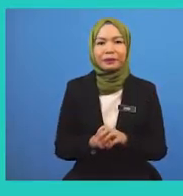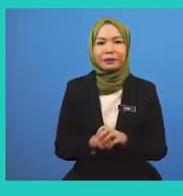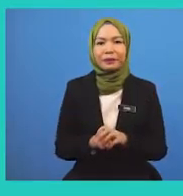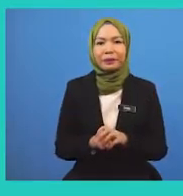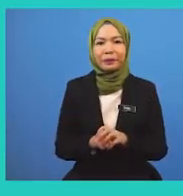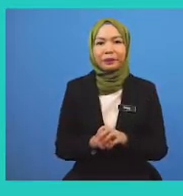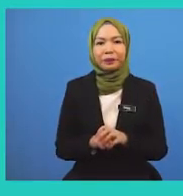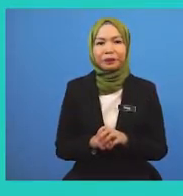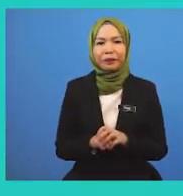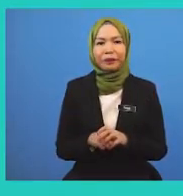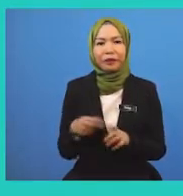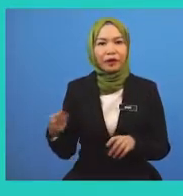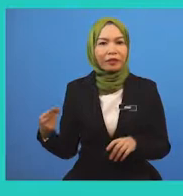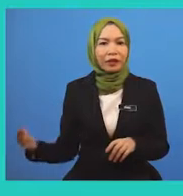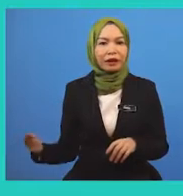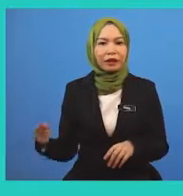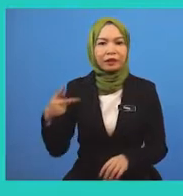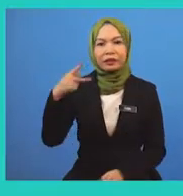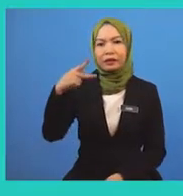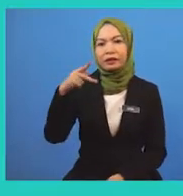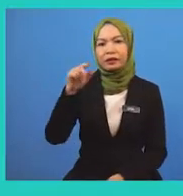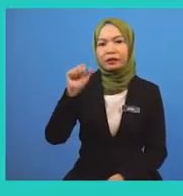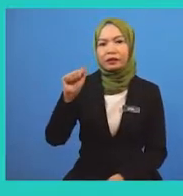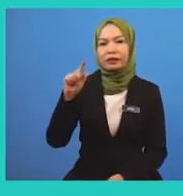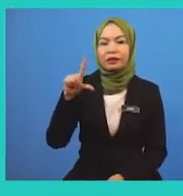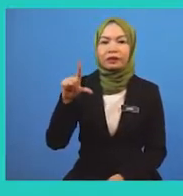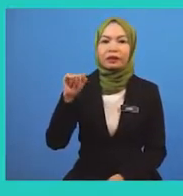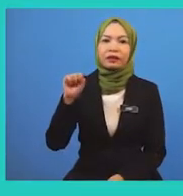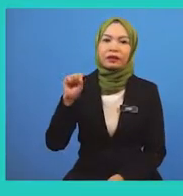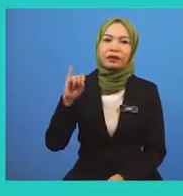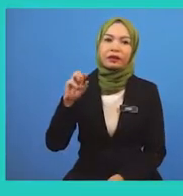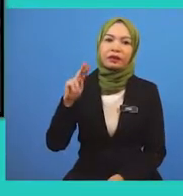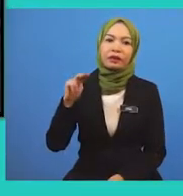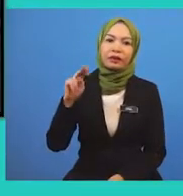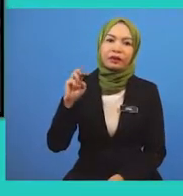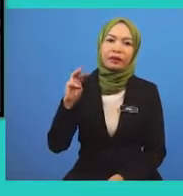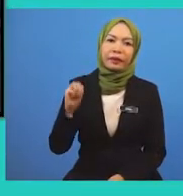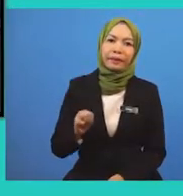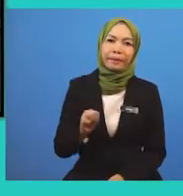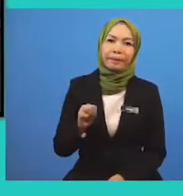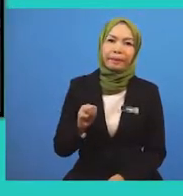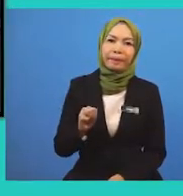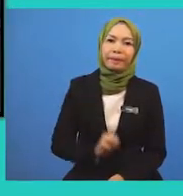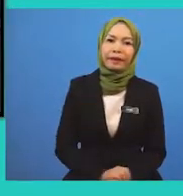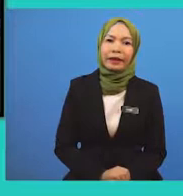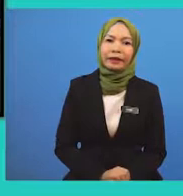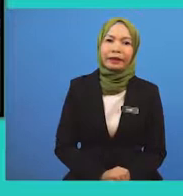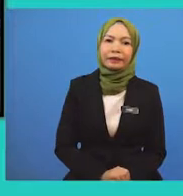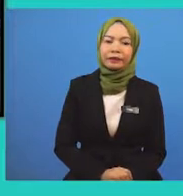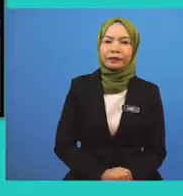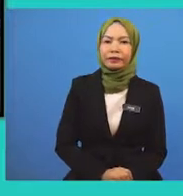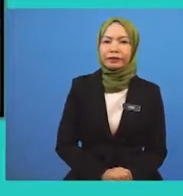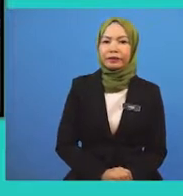ialah kalsium klorida kontang. Pek panas ini boleh digunakan untuk